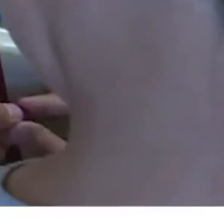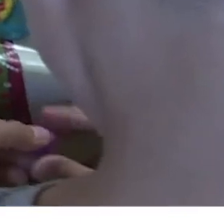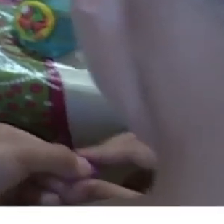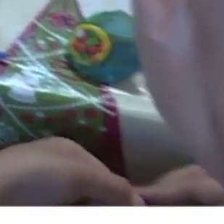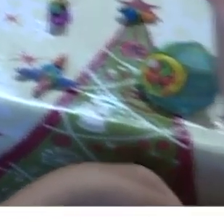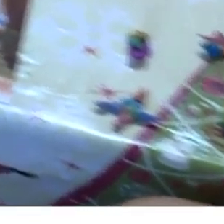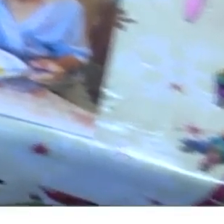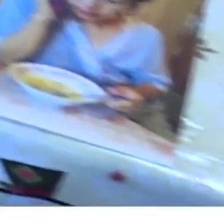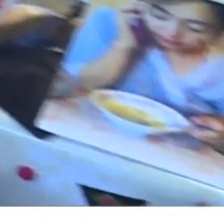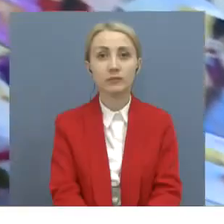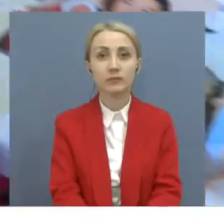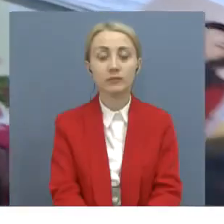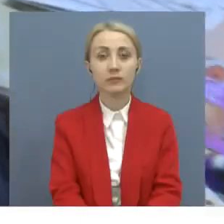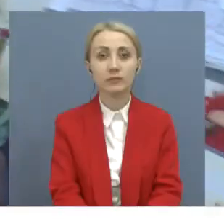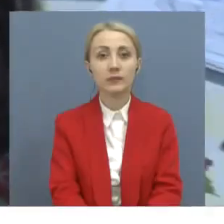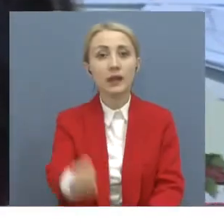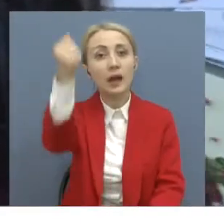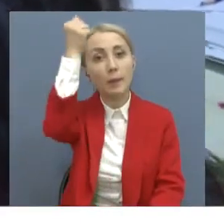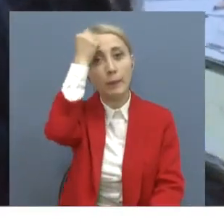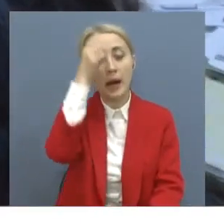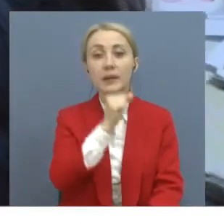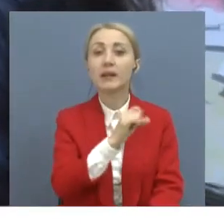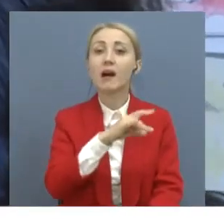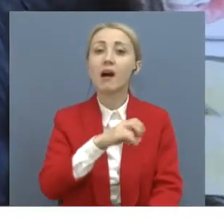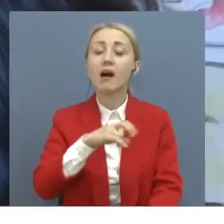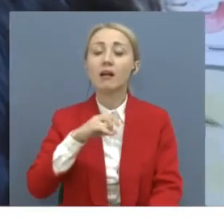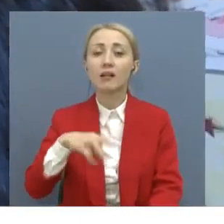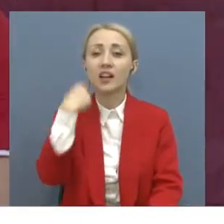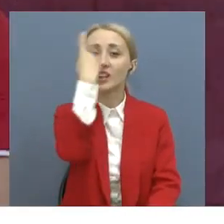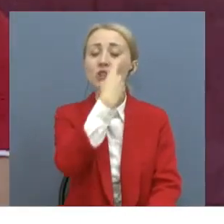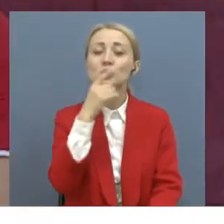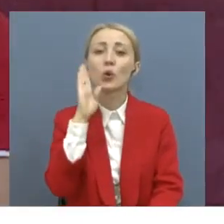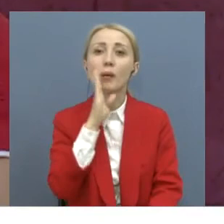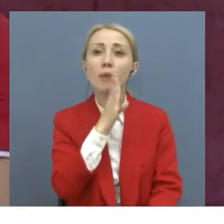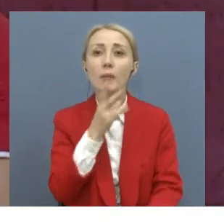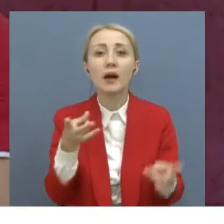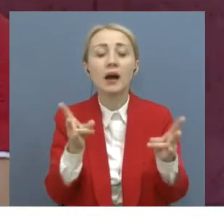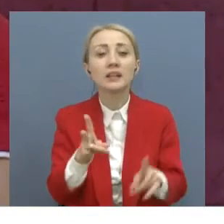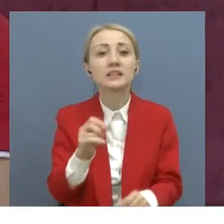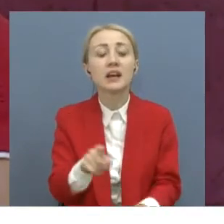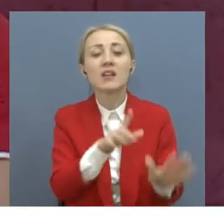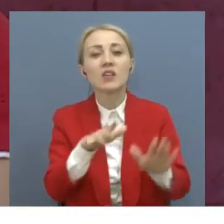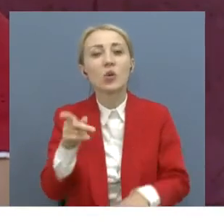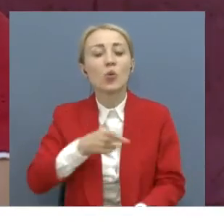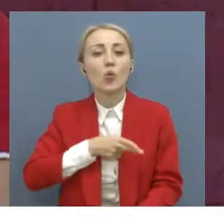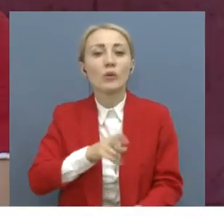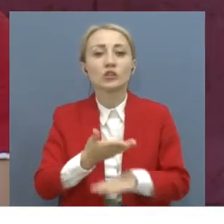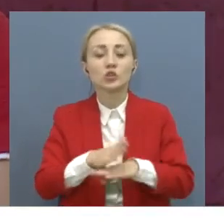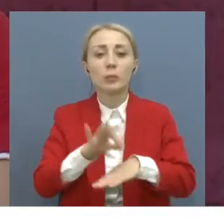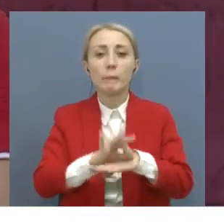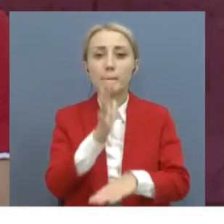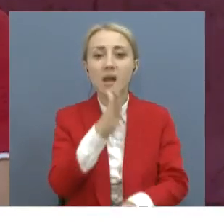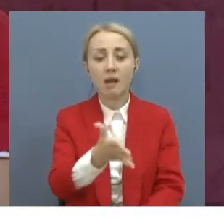Бес жыл бұрын қатерлі ісіктен көз жұмған анасының сұлу бейнесі Арланның мәңгі жүрегінде. Маманың қайтыс болғанда нешеде